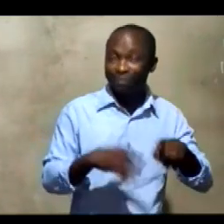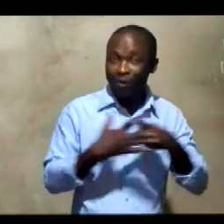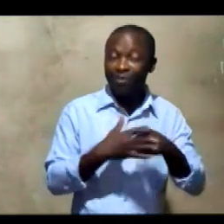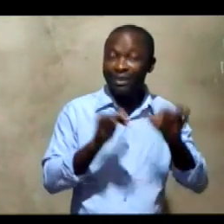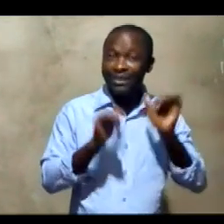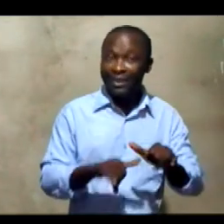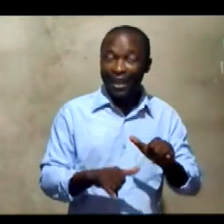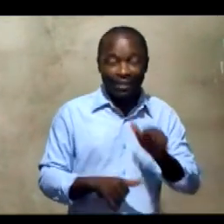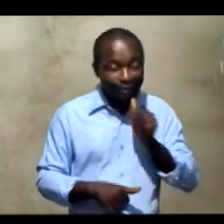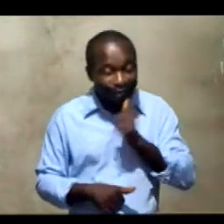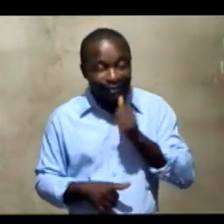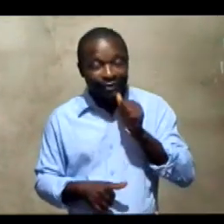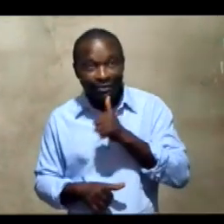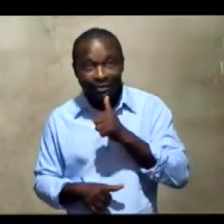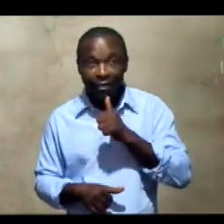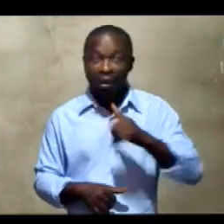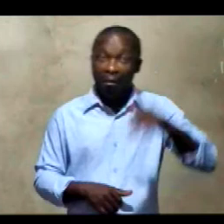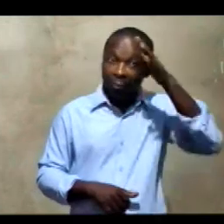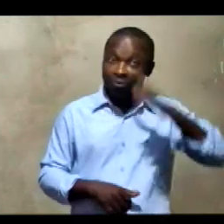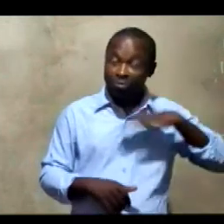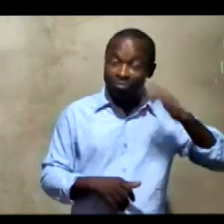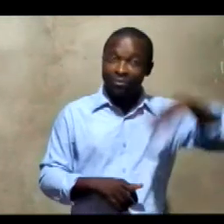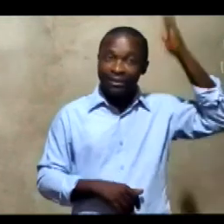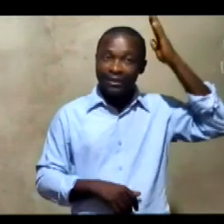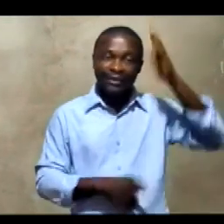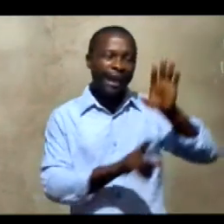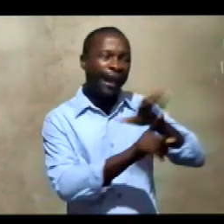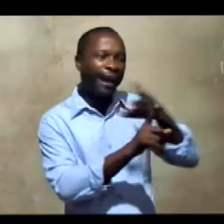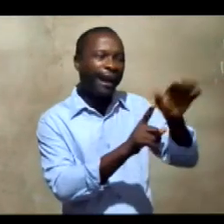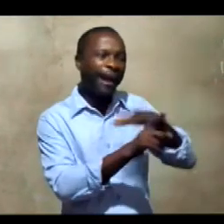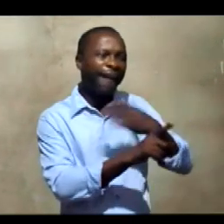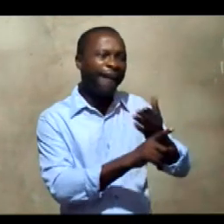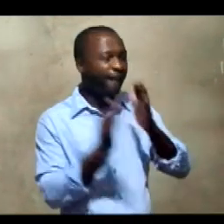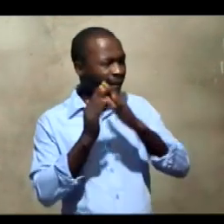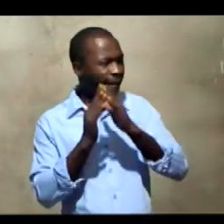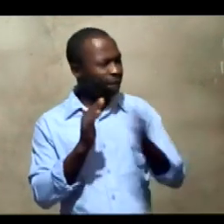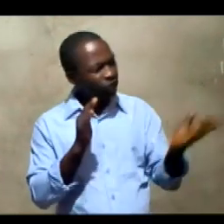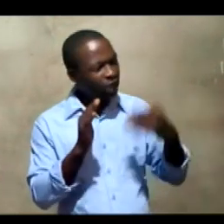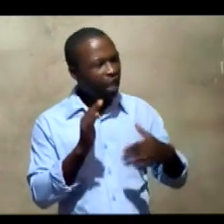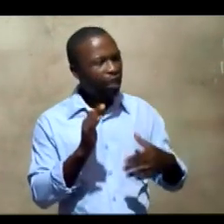pour lécher ses parties intimes contre une modique somme d'argent. À l'âge de